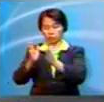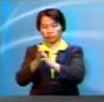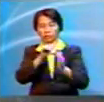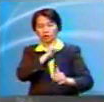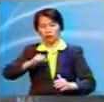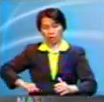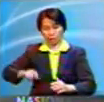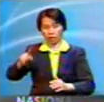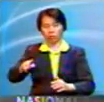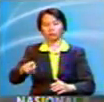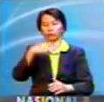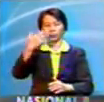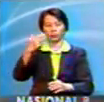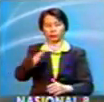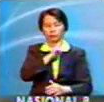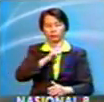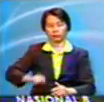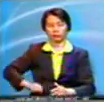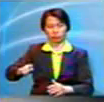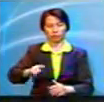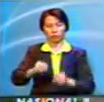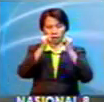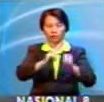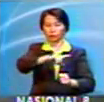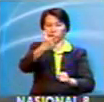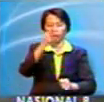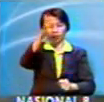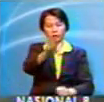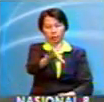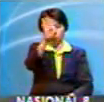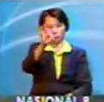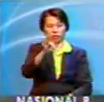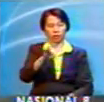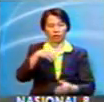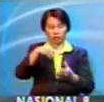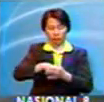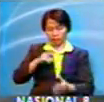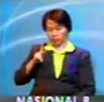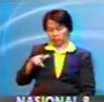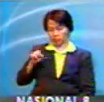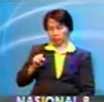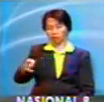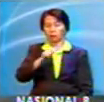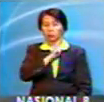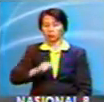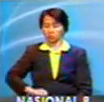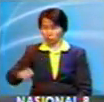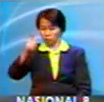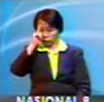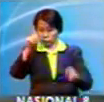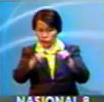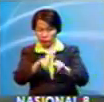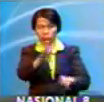maka biasanya ada individu lain yang akan dilantik ya. Jadi dalam kes ini Tuanku telah berkenan